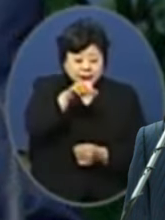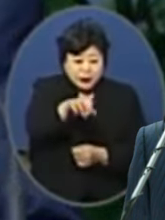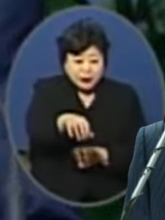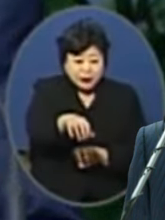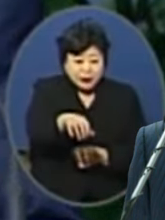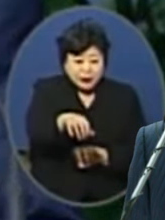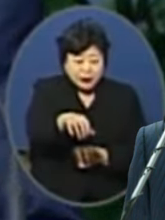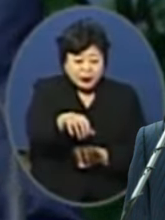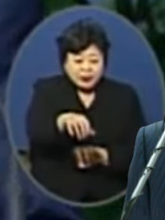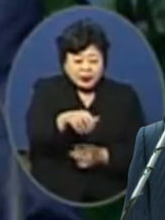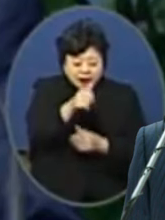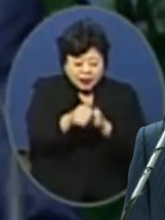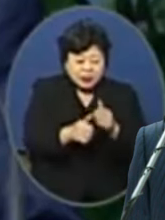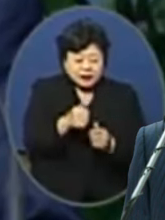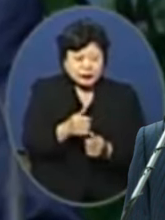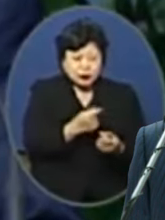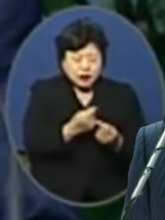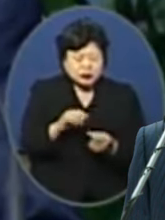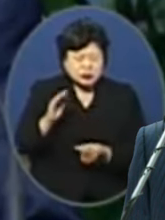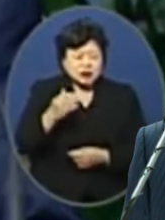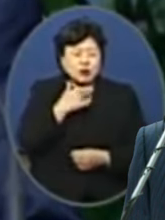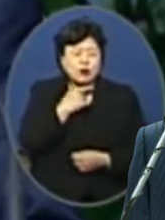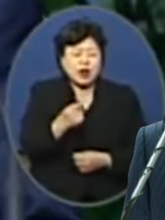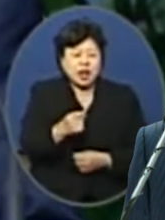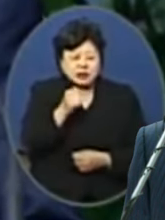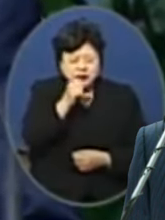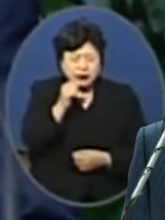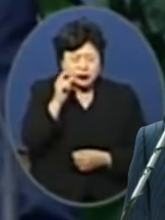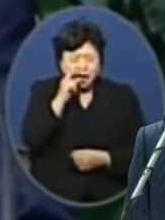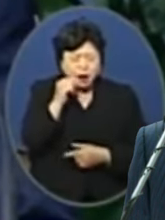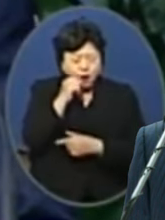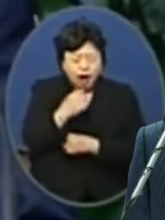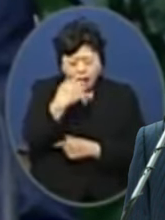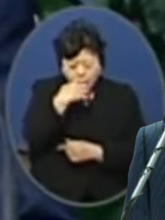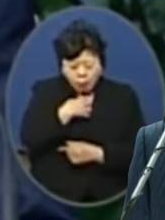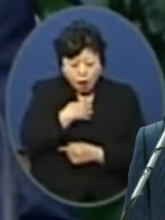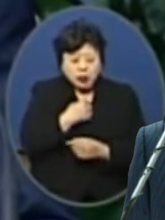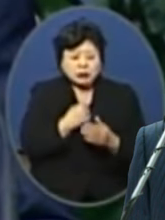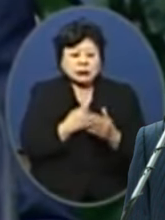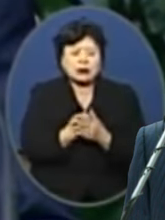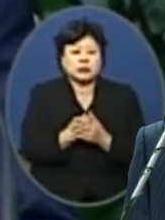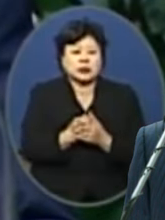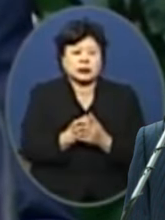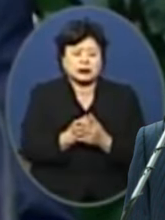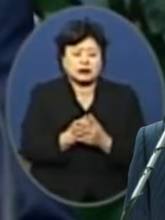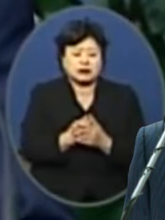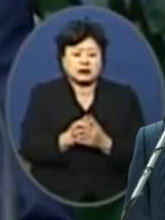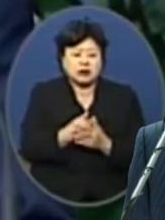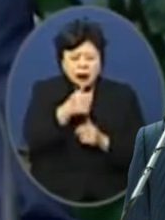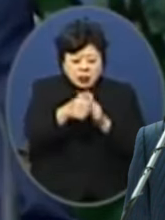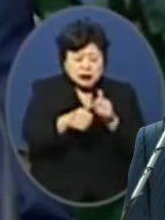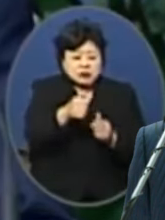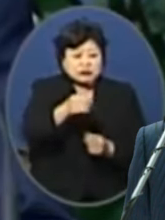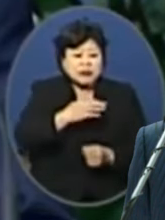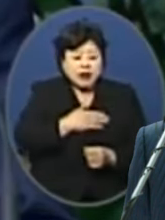앞에서 하나님과 동등 되기 위해서 선악과를 따먹은 같은 것입니다 하나님이나